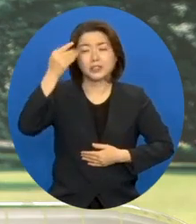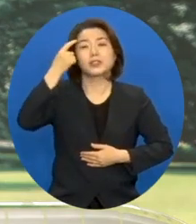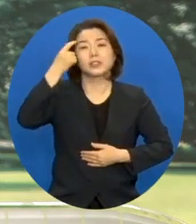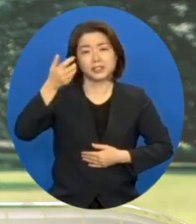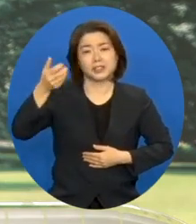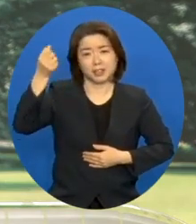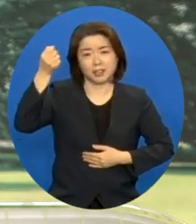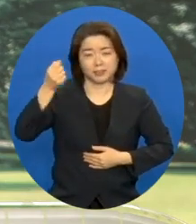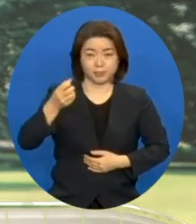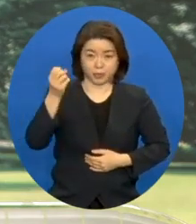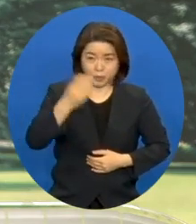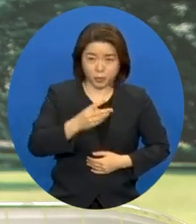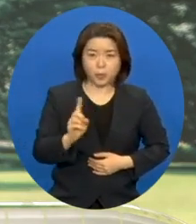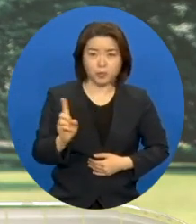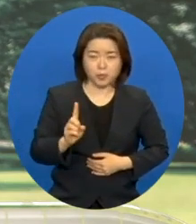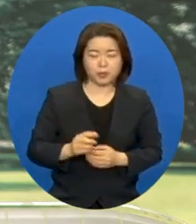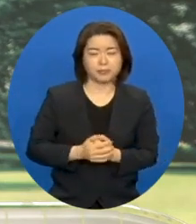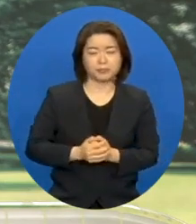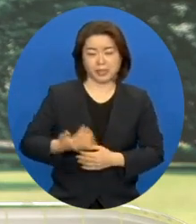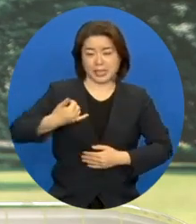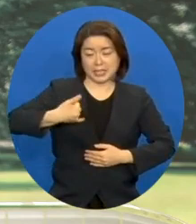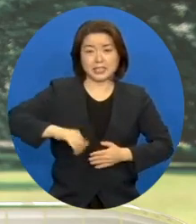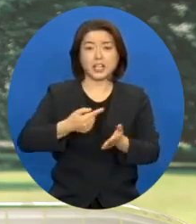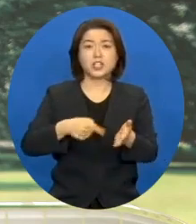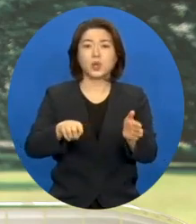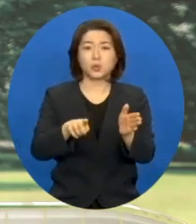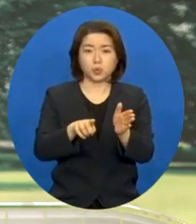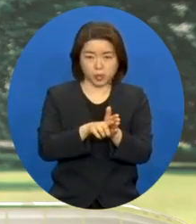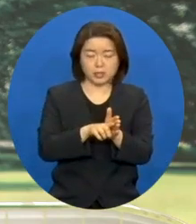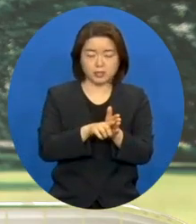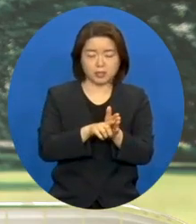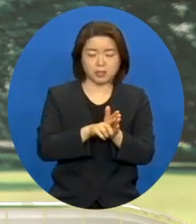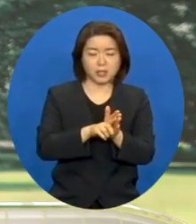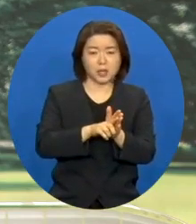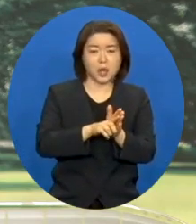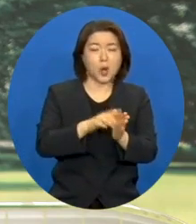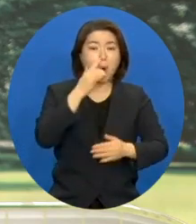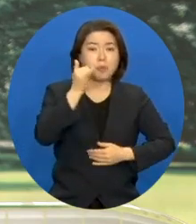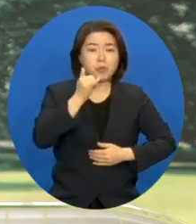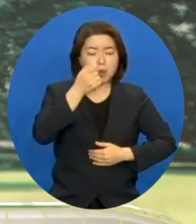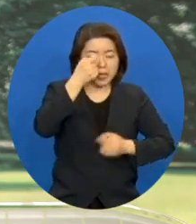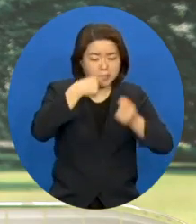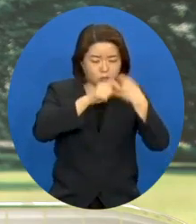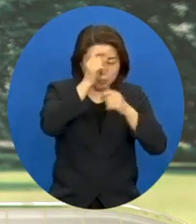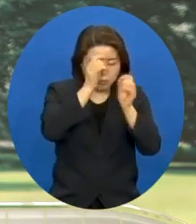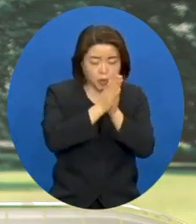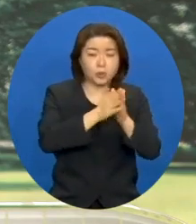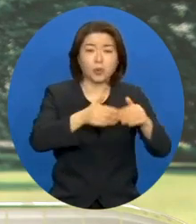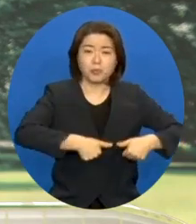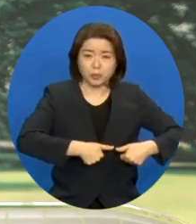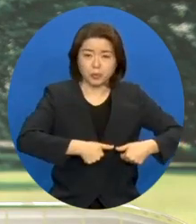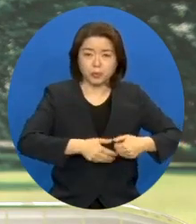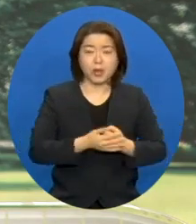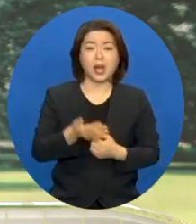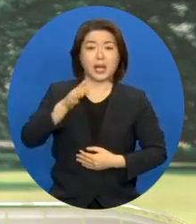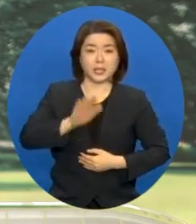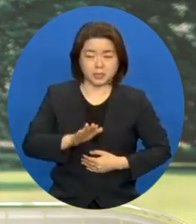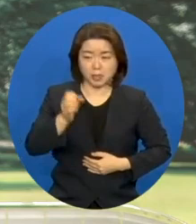하나가 자녀를 위해서 부모의 눈물의 기도도 필요하지만 부모를